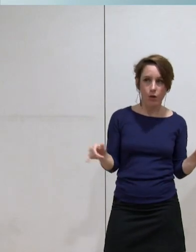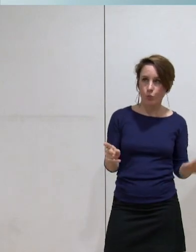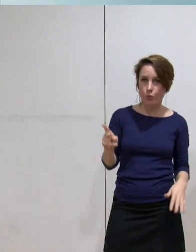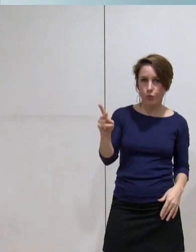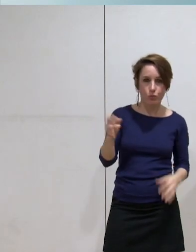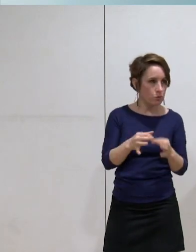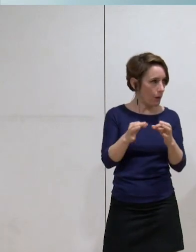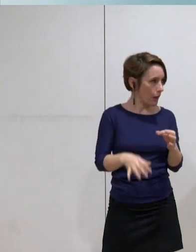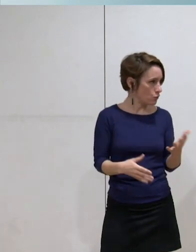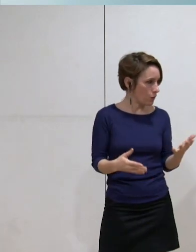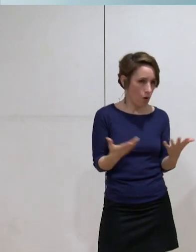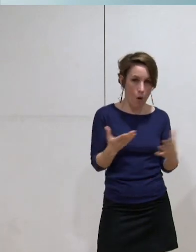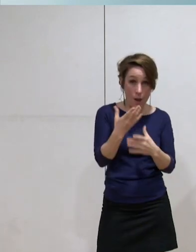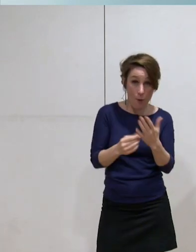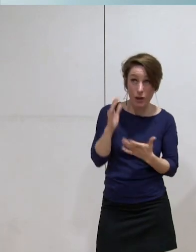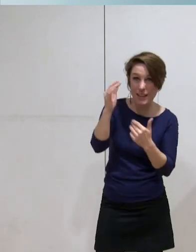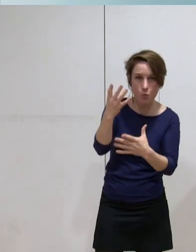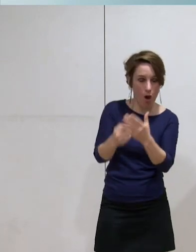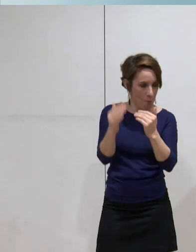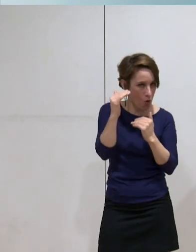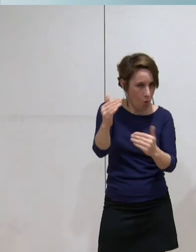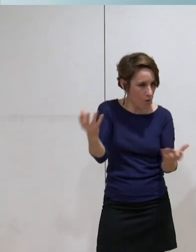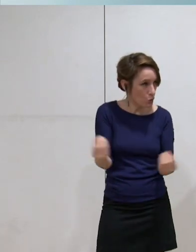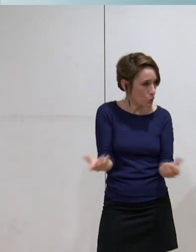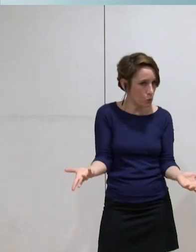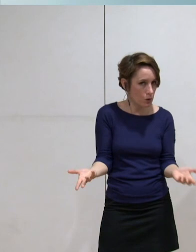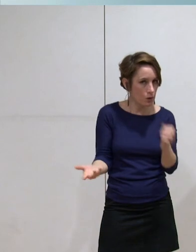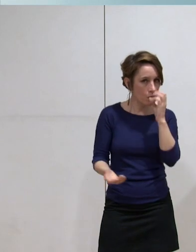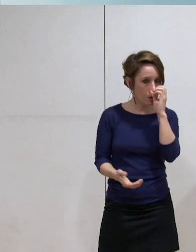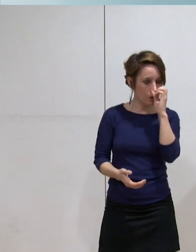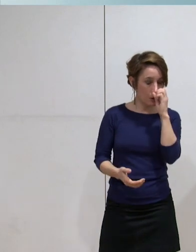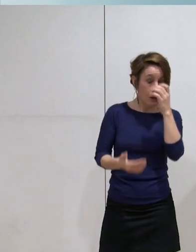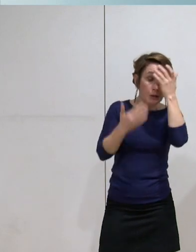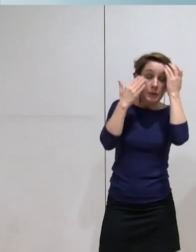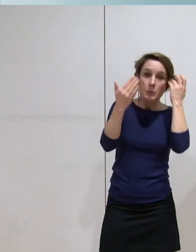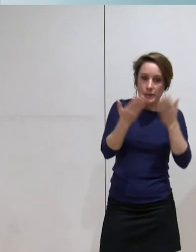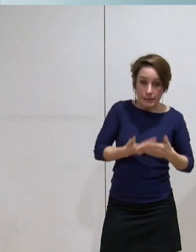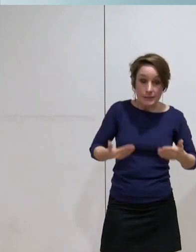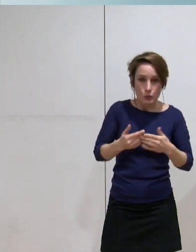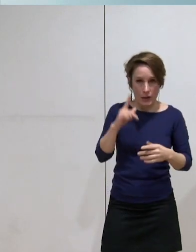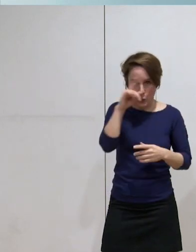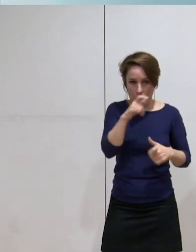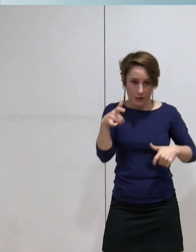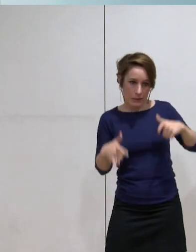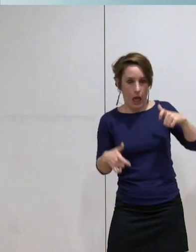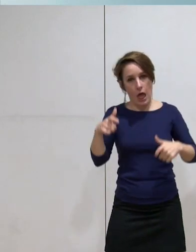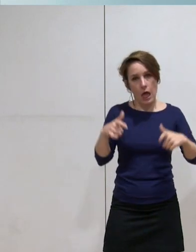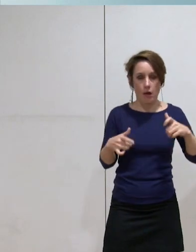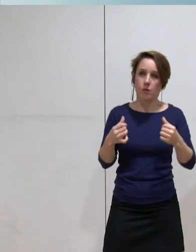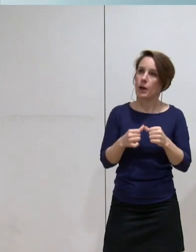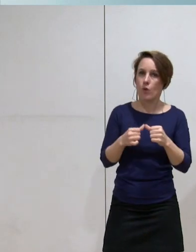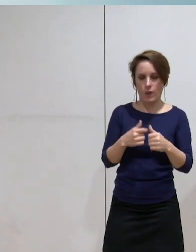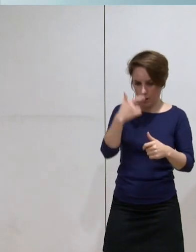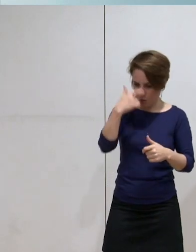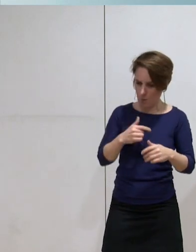et de la confiance parce que quand on est en difficulté n'importe quel gestionnaire n'importe quelle entreprise